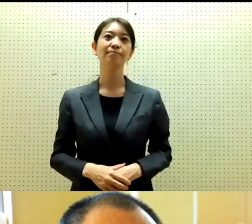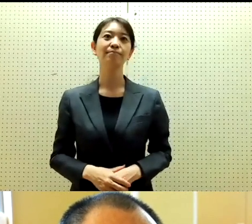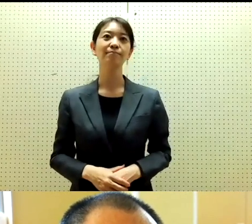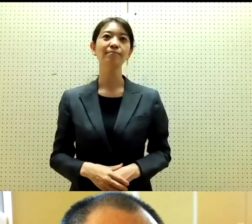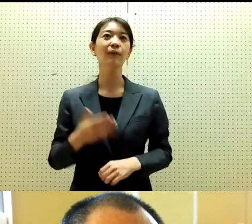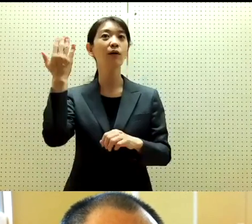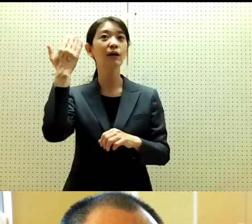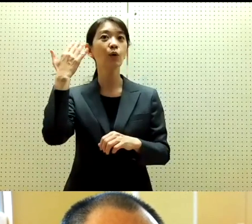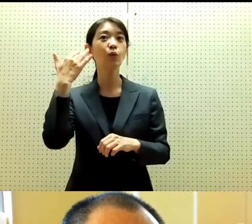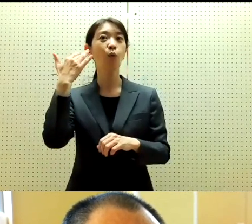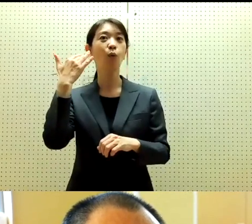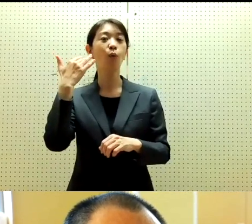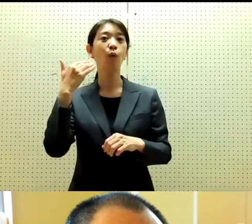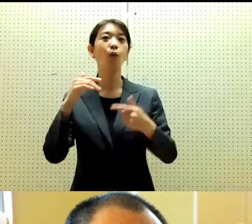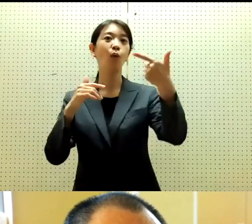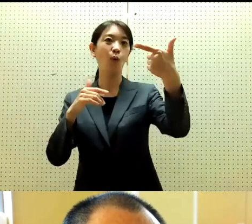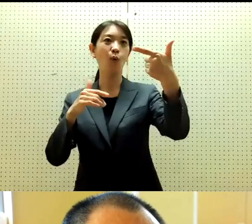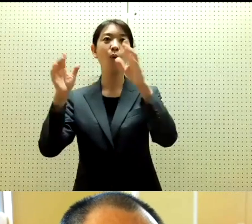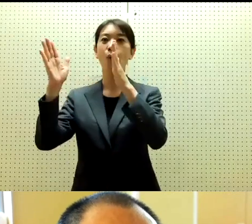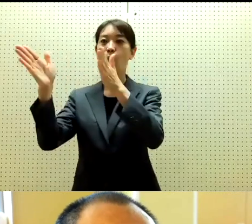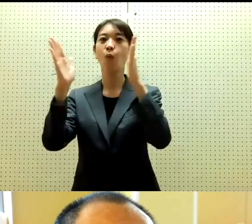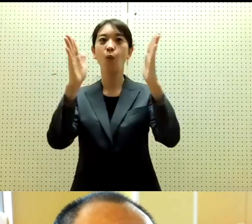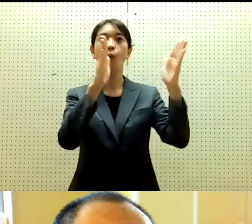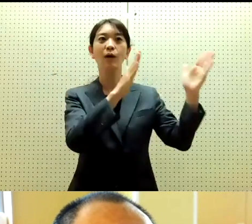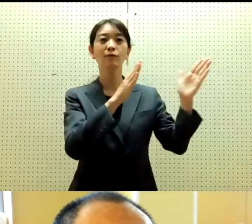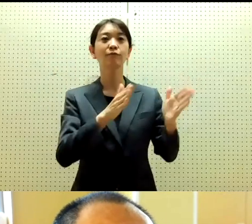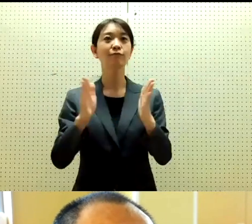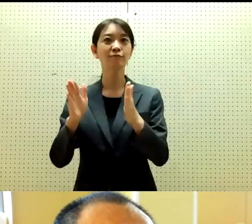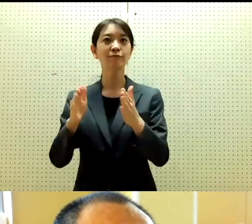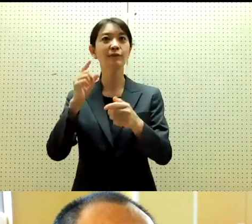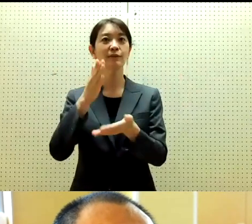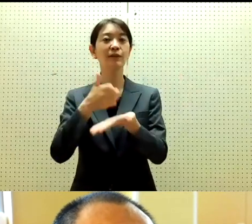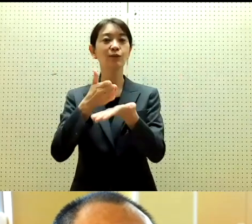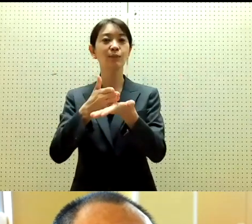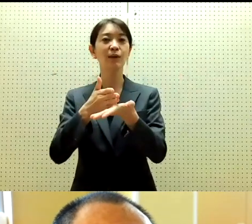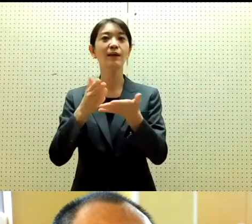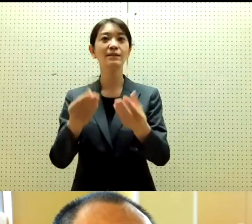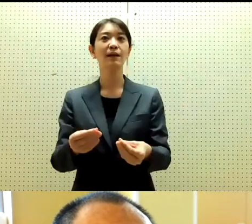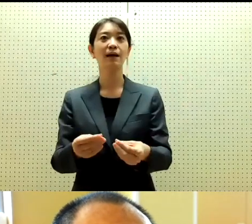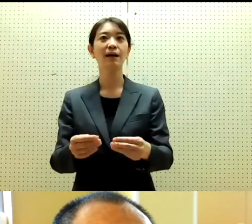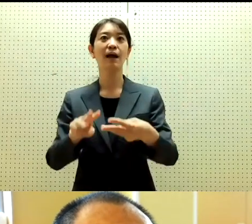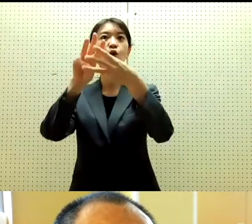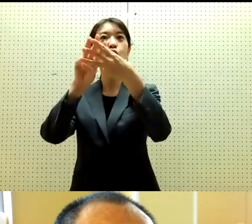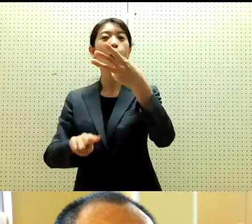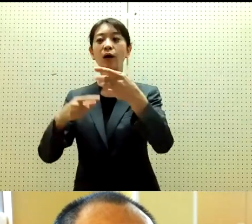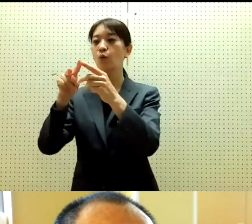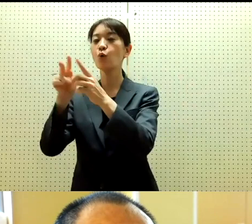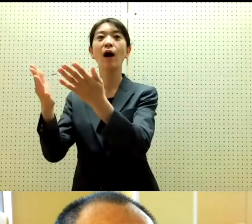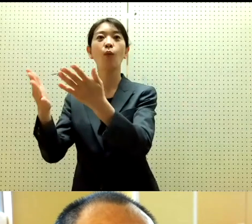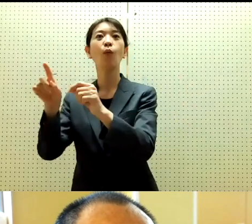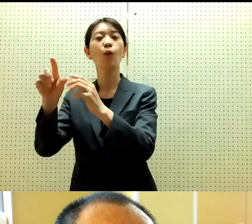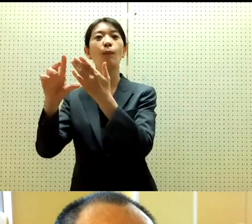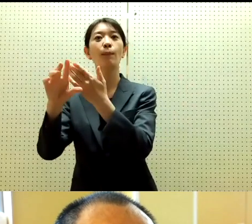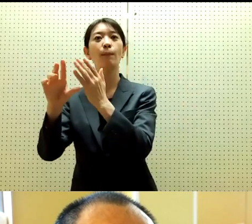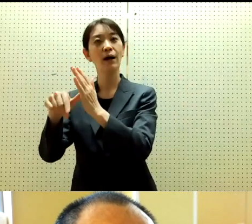ど6つ枠を出してね、ご説明したんですが、洋画の、小学校さんでは、例えば私的